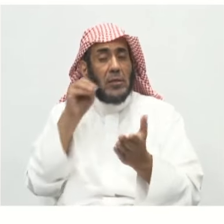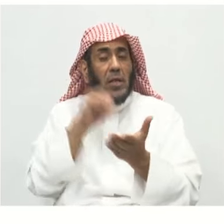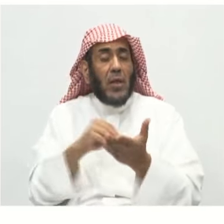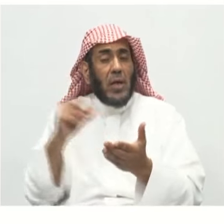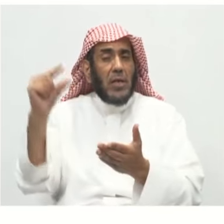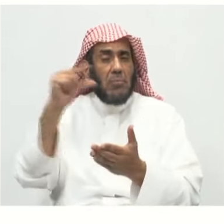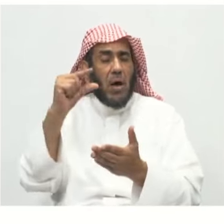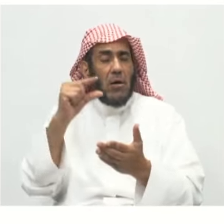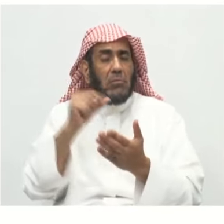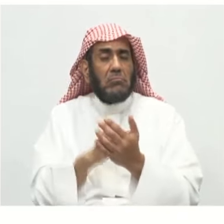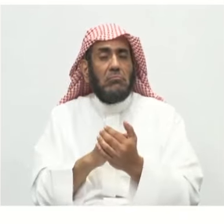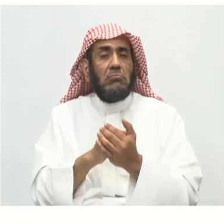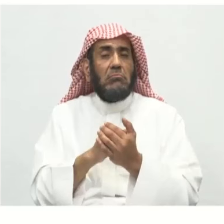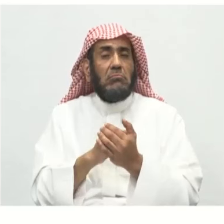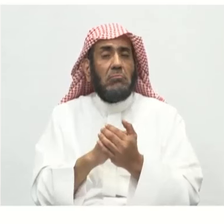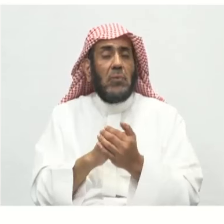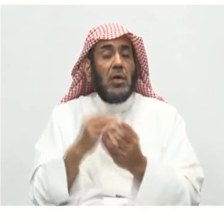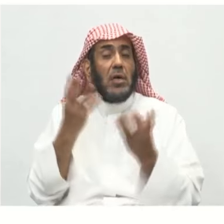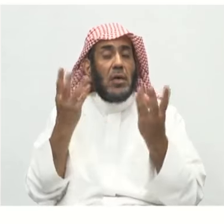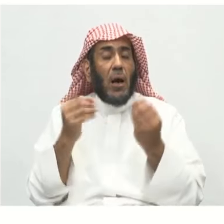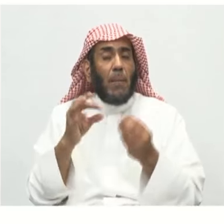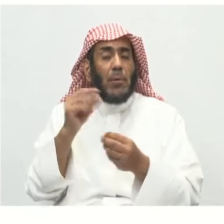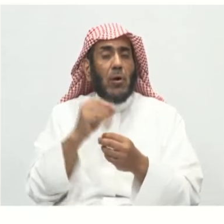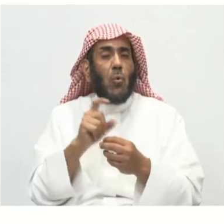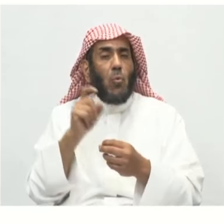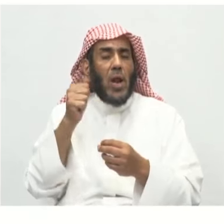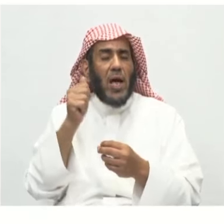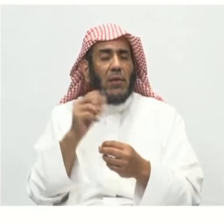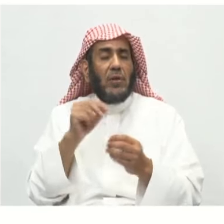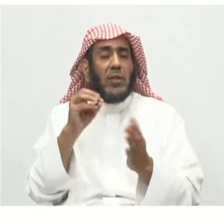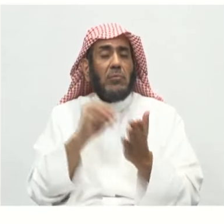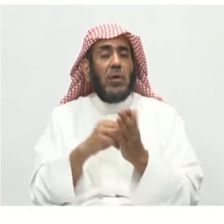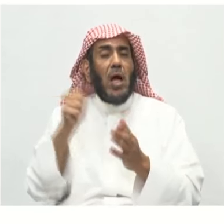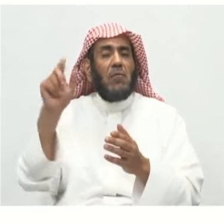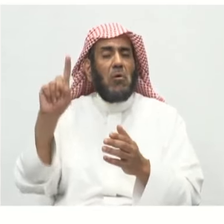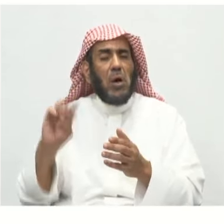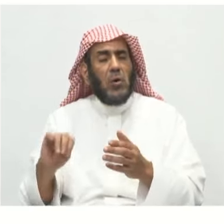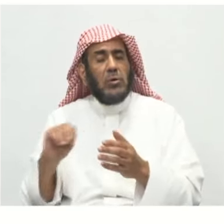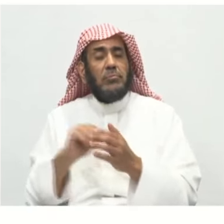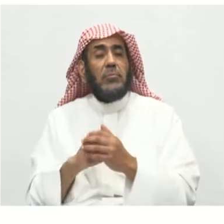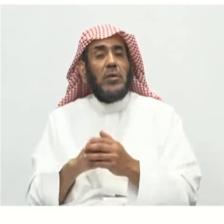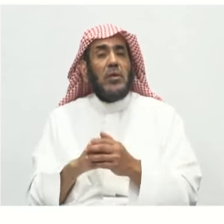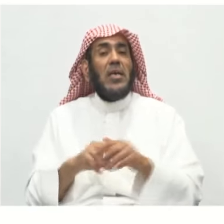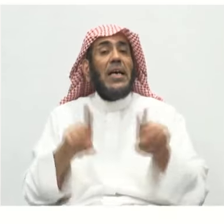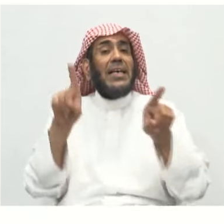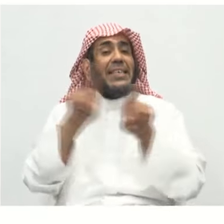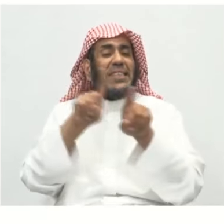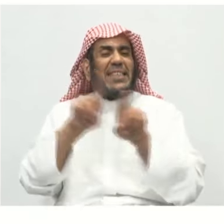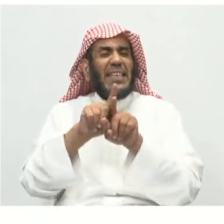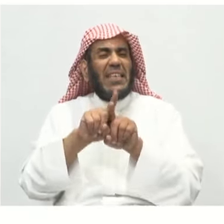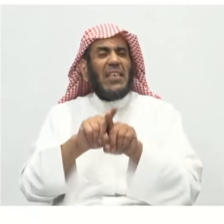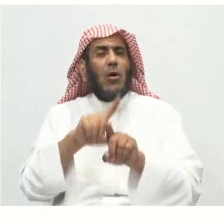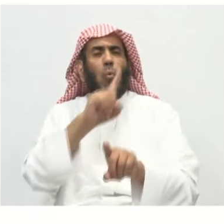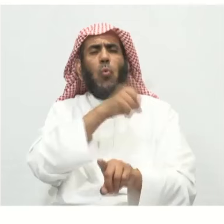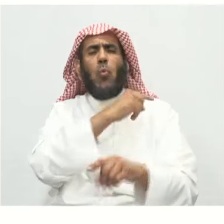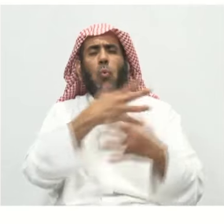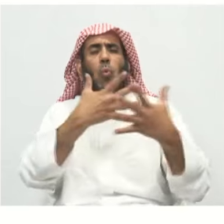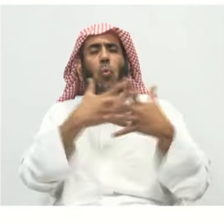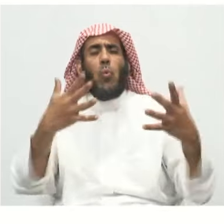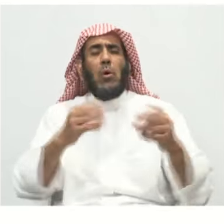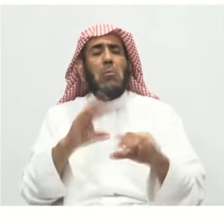او تضع رقم العباره هو الحرف الذي يرمز اليها الف او باء او جيم الشرك ظل عظيم ايضا ما